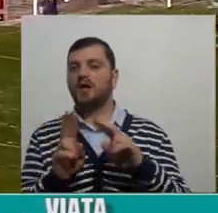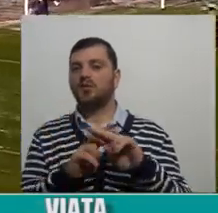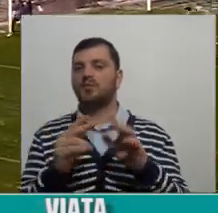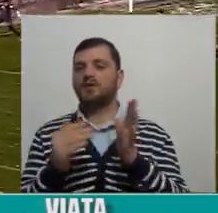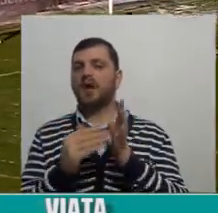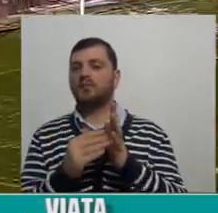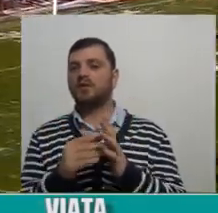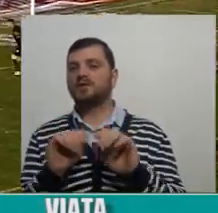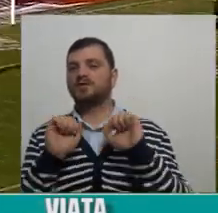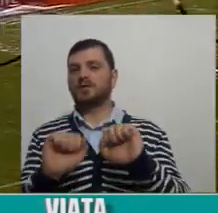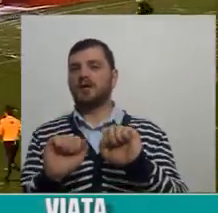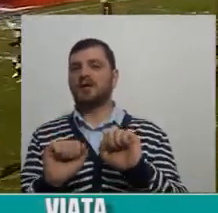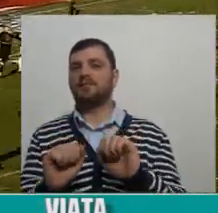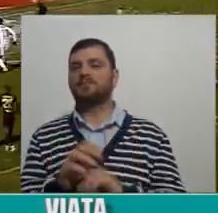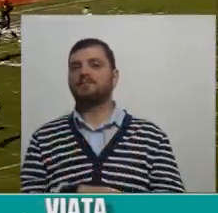nu le-am tratat